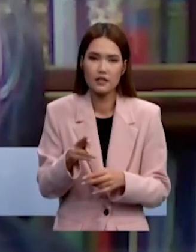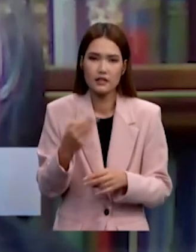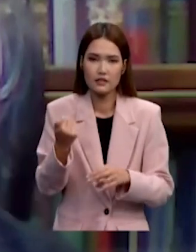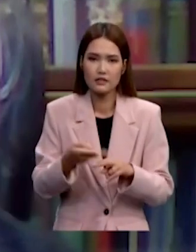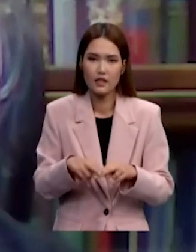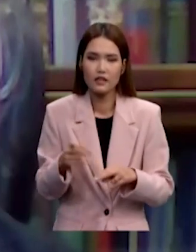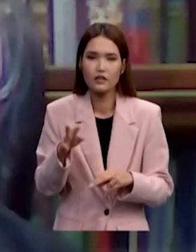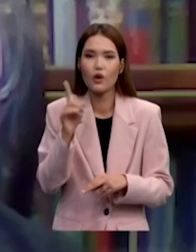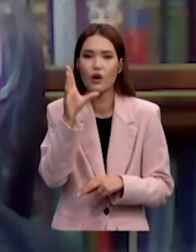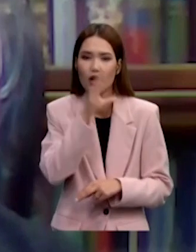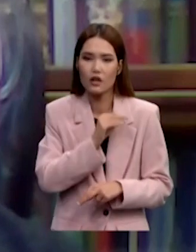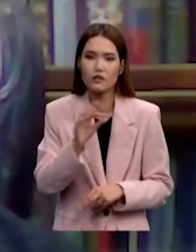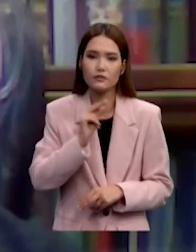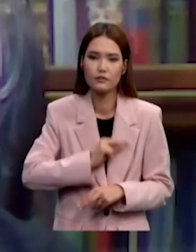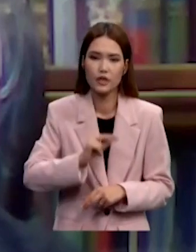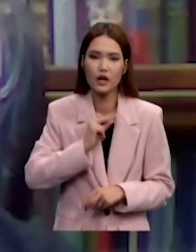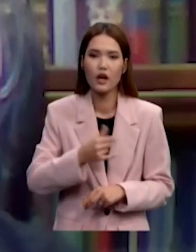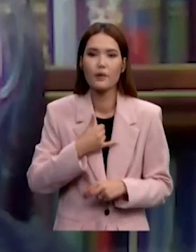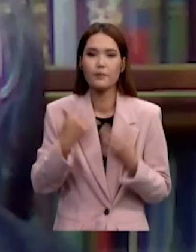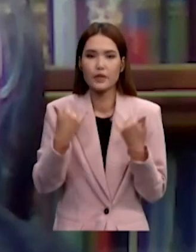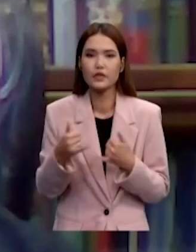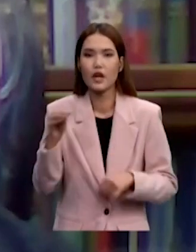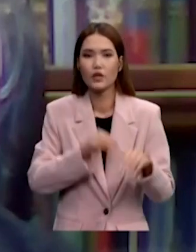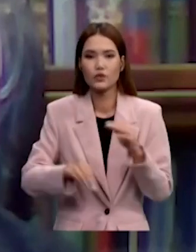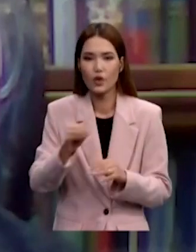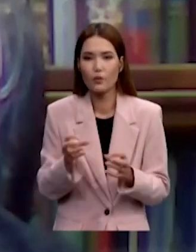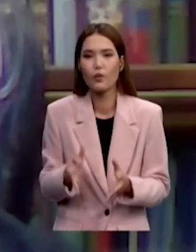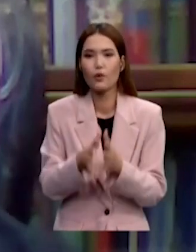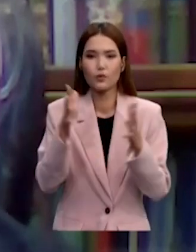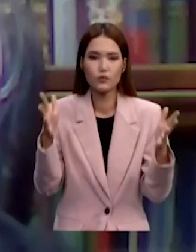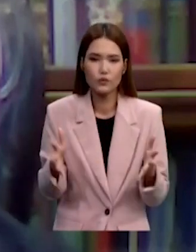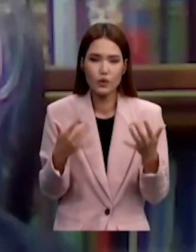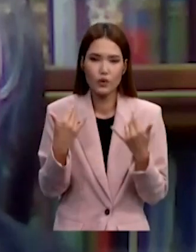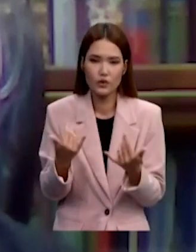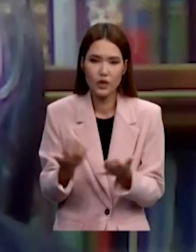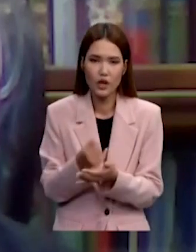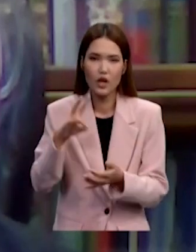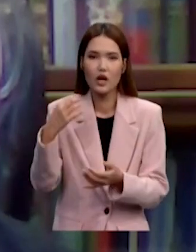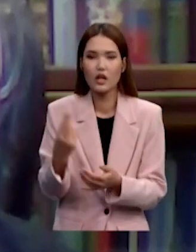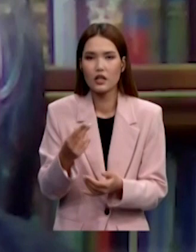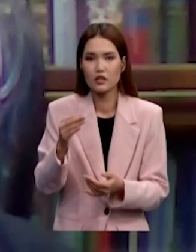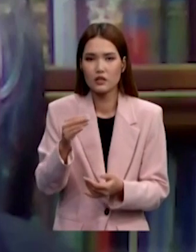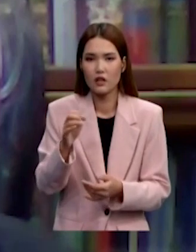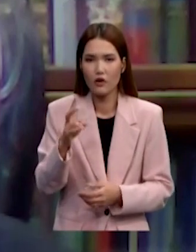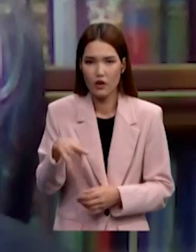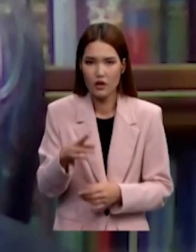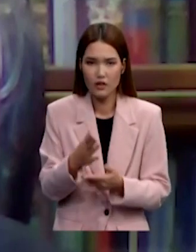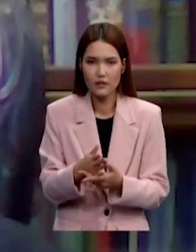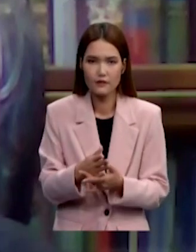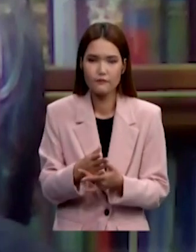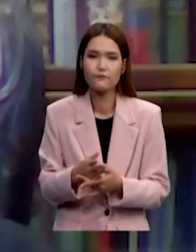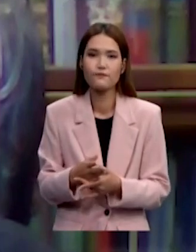этом на следующий год Министерство финансов еще больше распечатало национальный фонд. Я думаю,